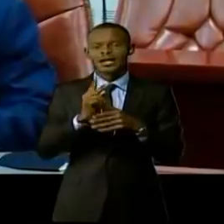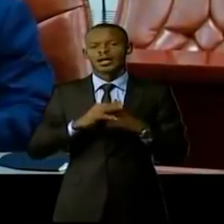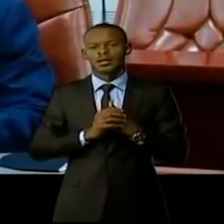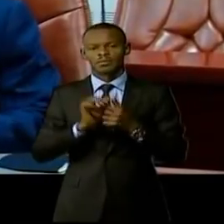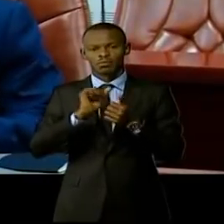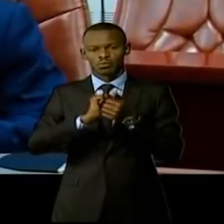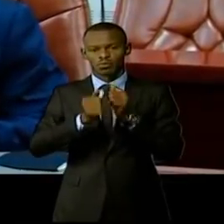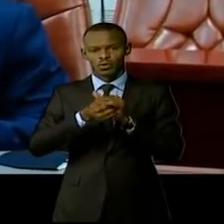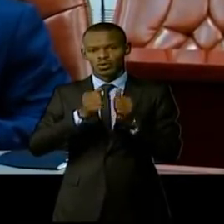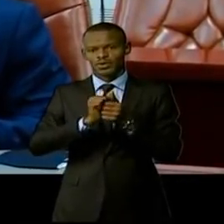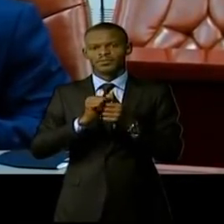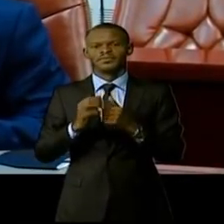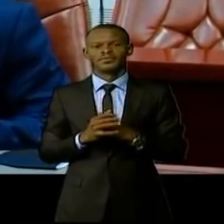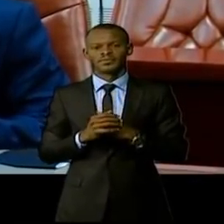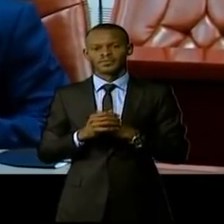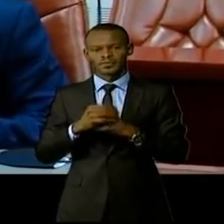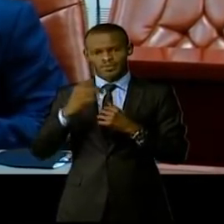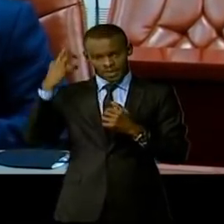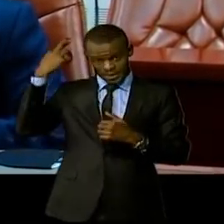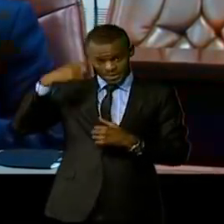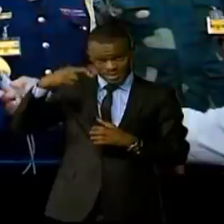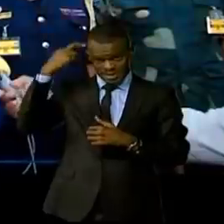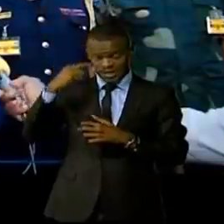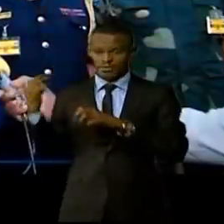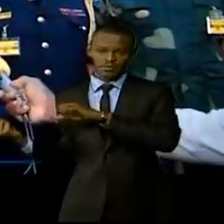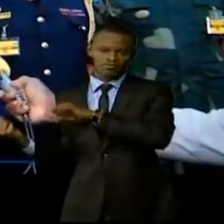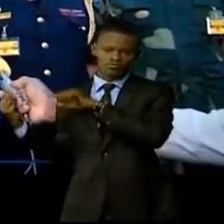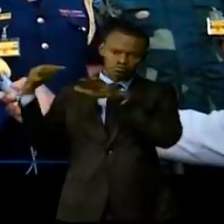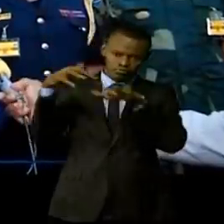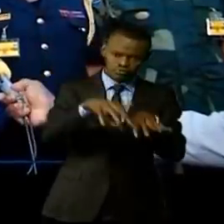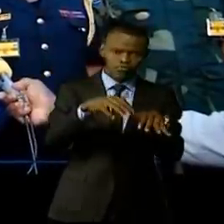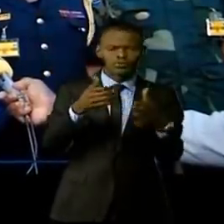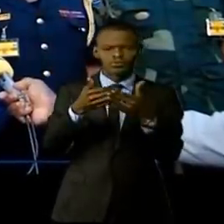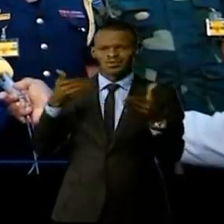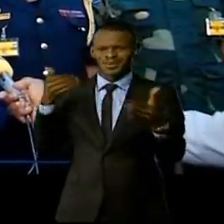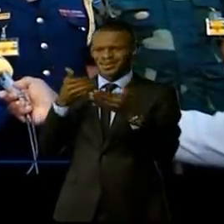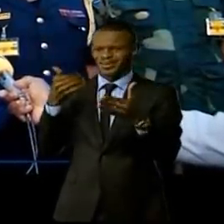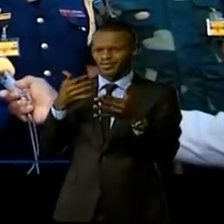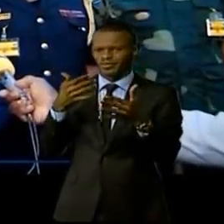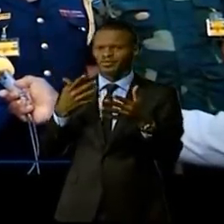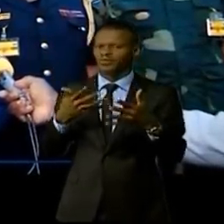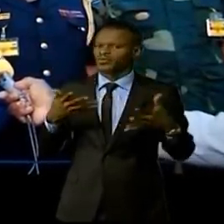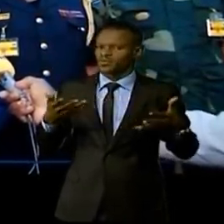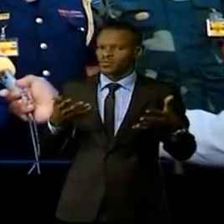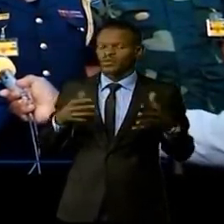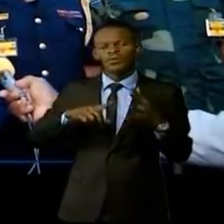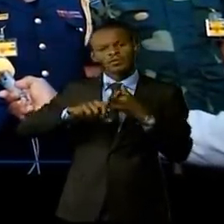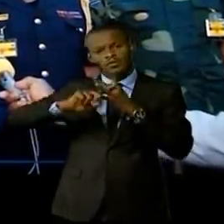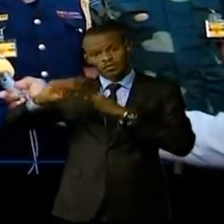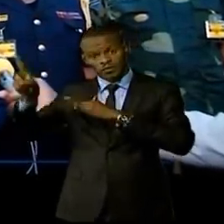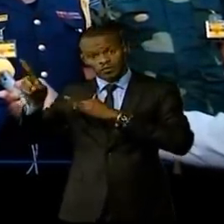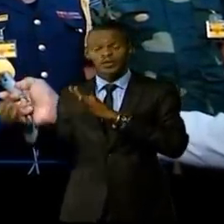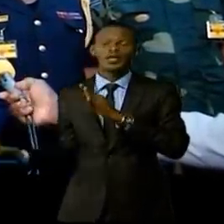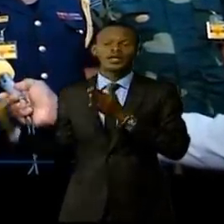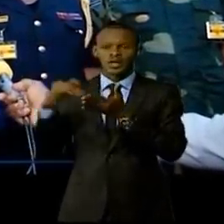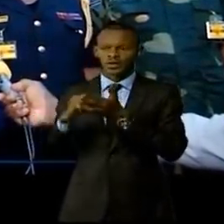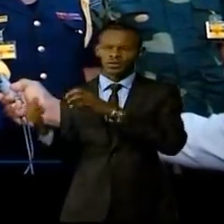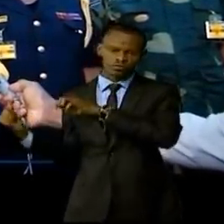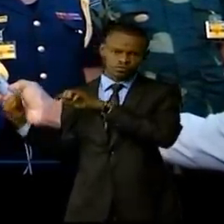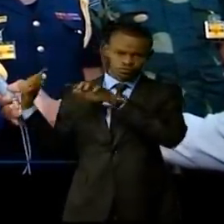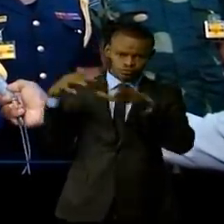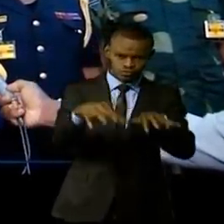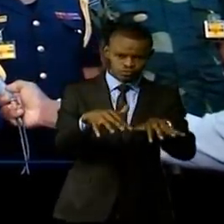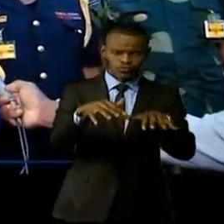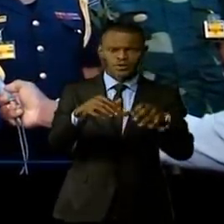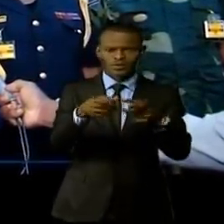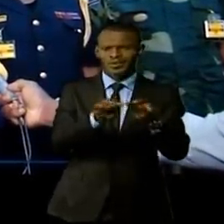avec la résurgence des Bakata Katanga à Mitwaba. De